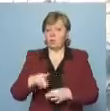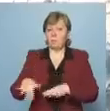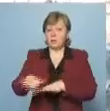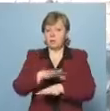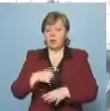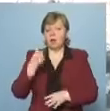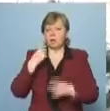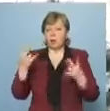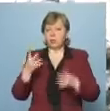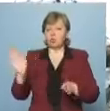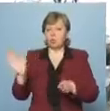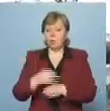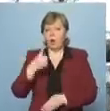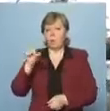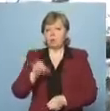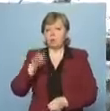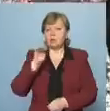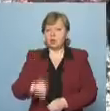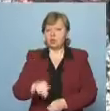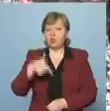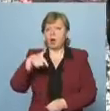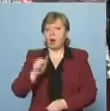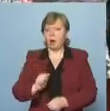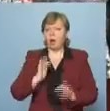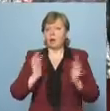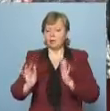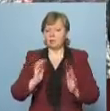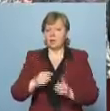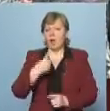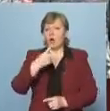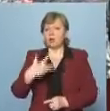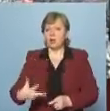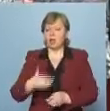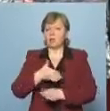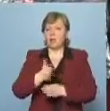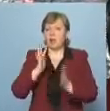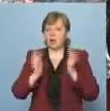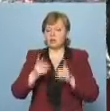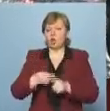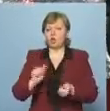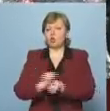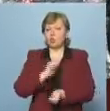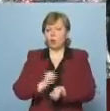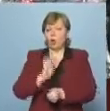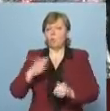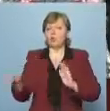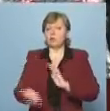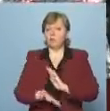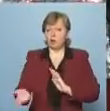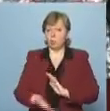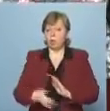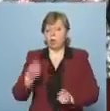предстоит уничтожить 1500 гектаров леса. Практически треть этого леса сухостой. Вся она будет вырублена. Сарапульское